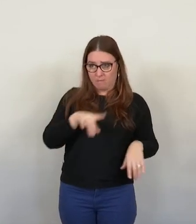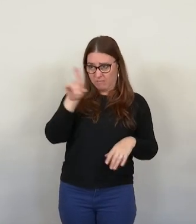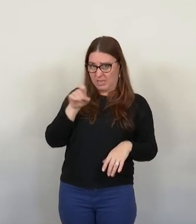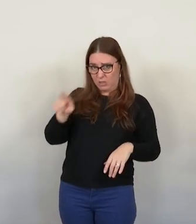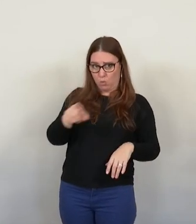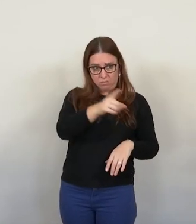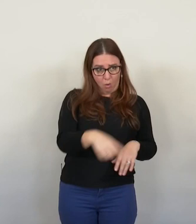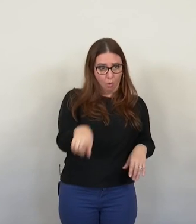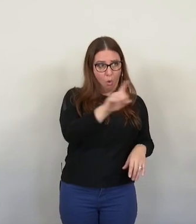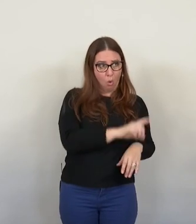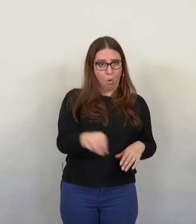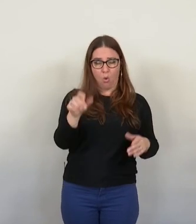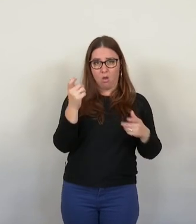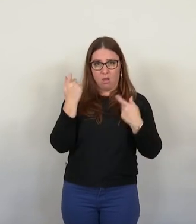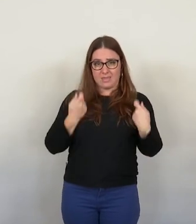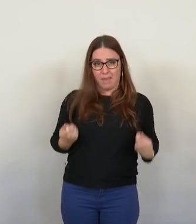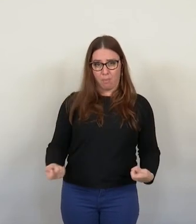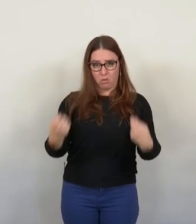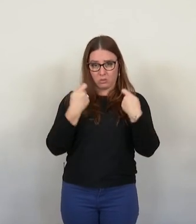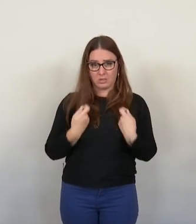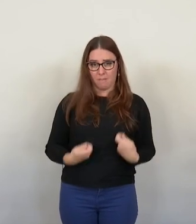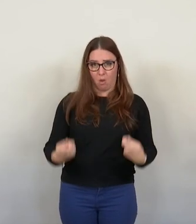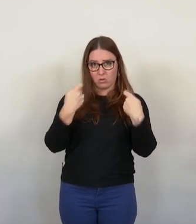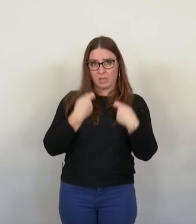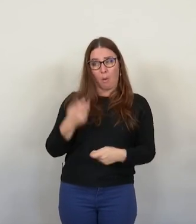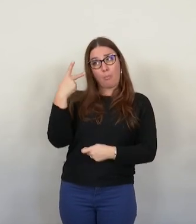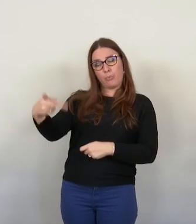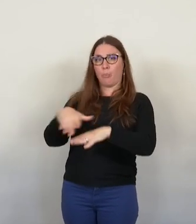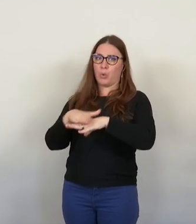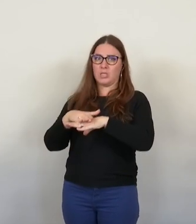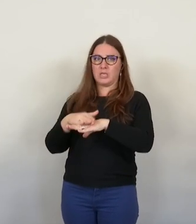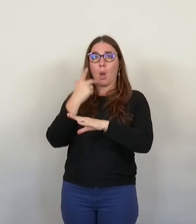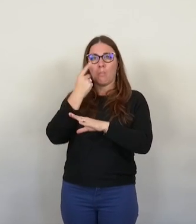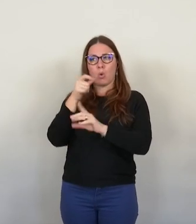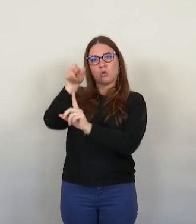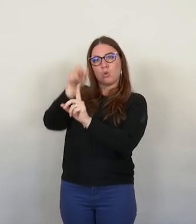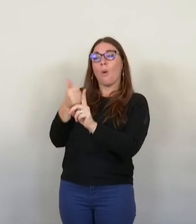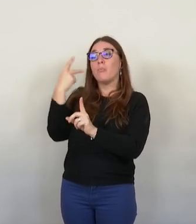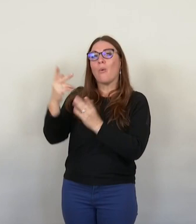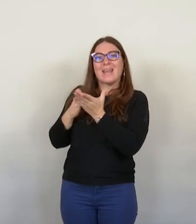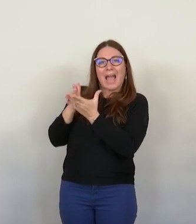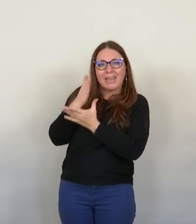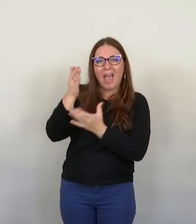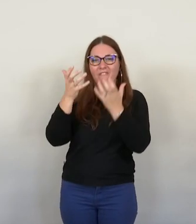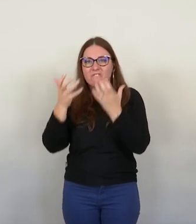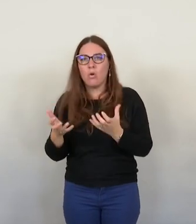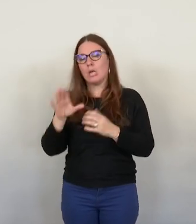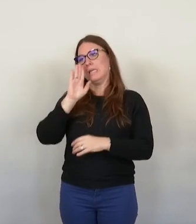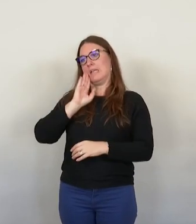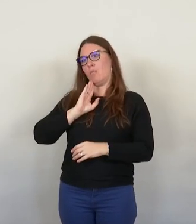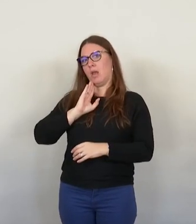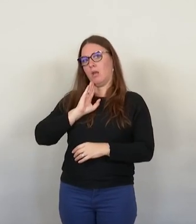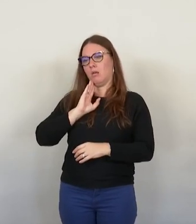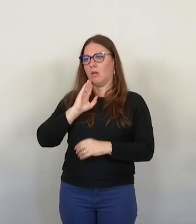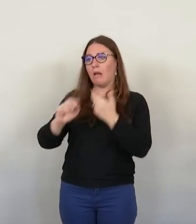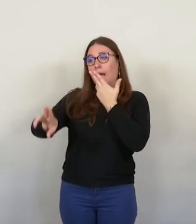Grenoblois ne payent pas ne paye pas la politique de votre carrière et s'il vous plaît si vous pouvez nous